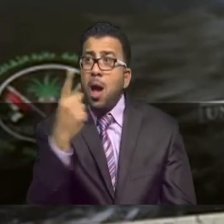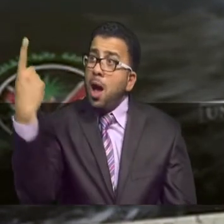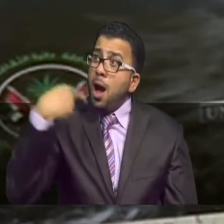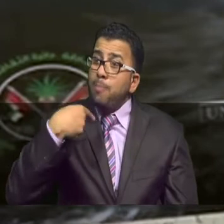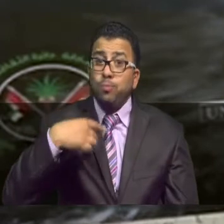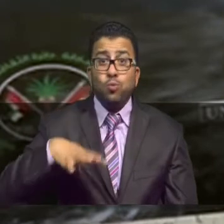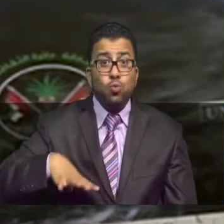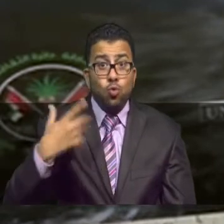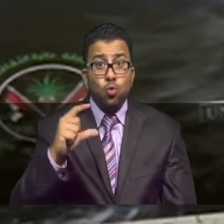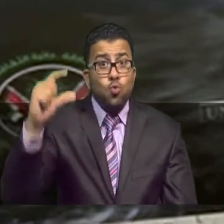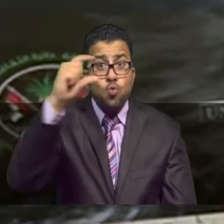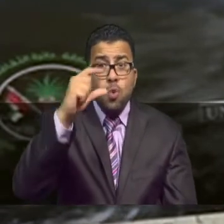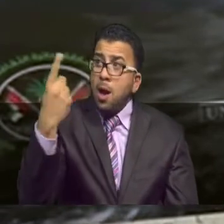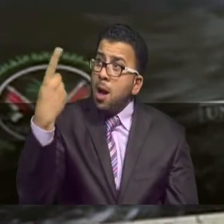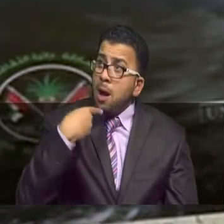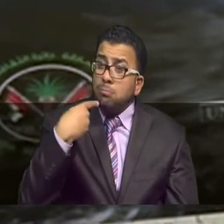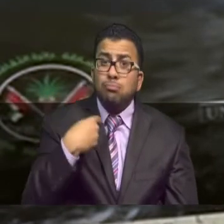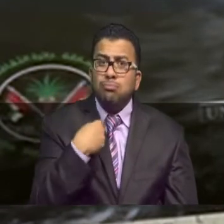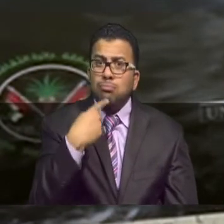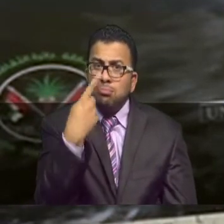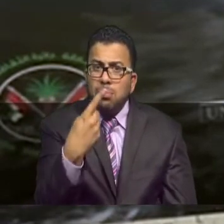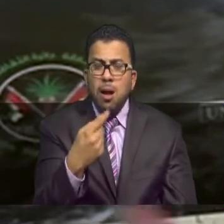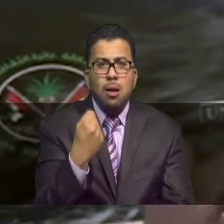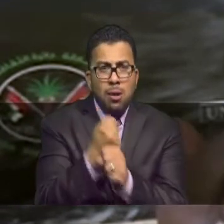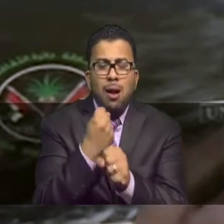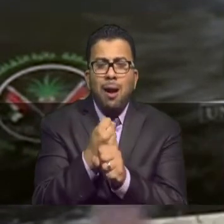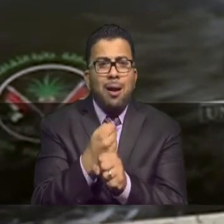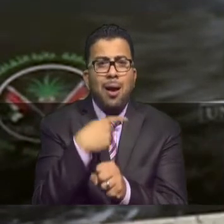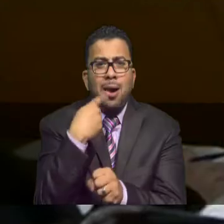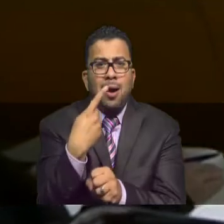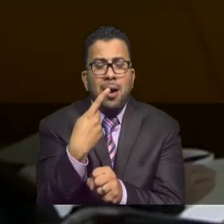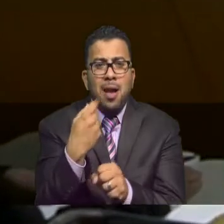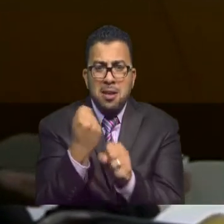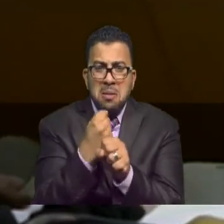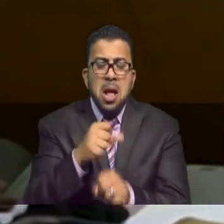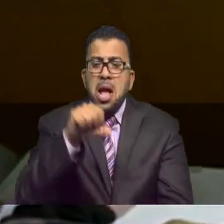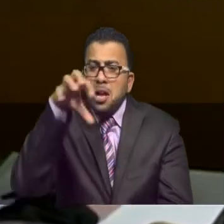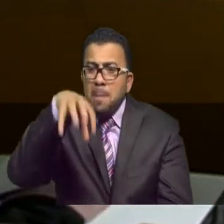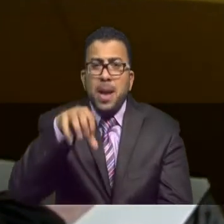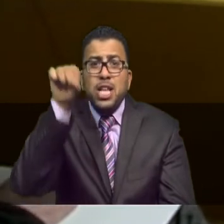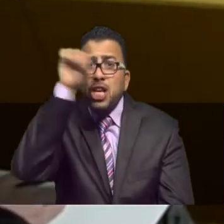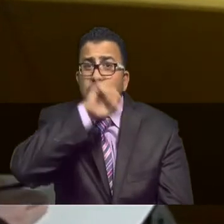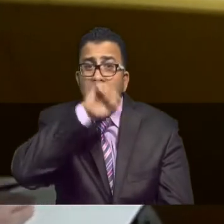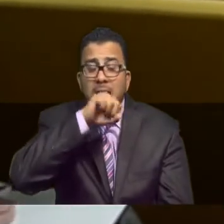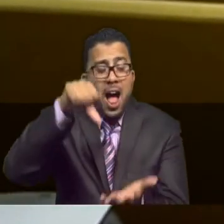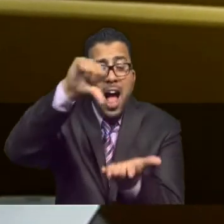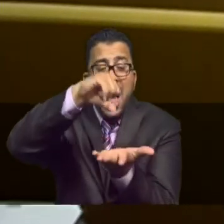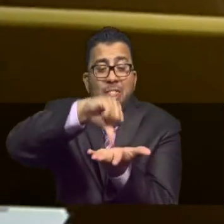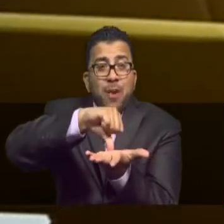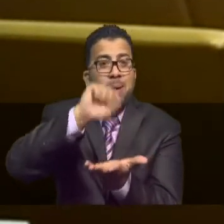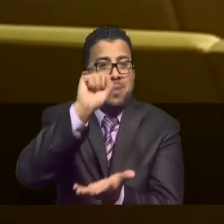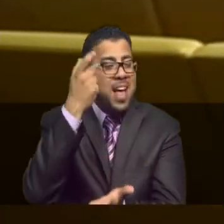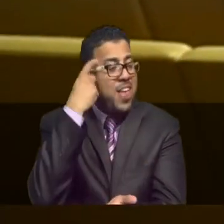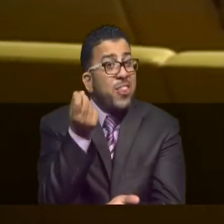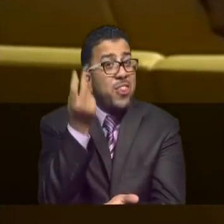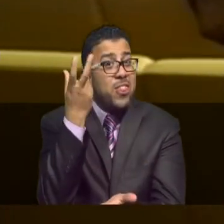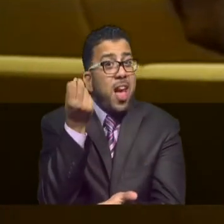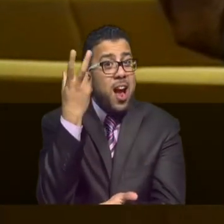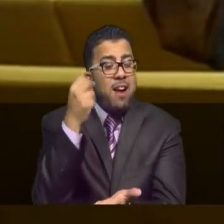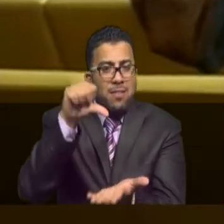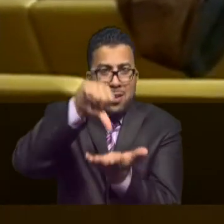التوجيهات المستمرة في عام التي أدت وأثرت بجعل إمارة الشارقة عاصمة للثقافة، إنما هي